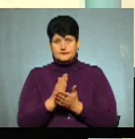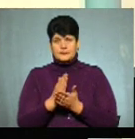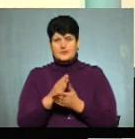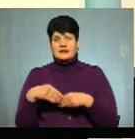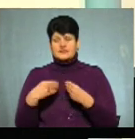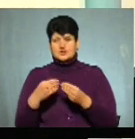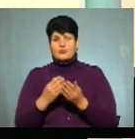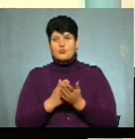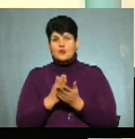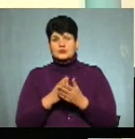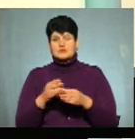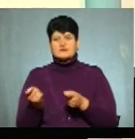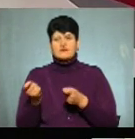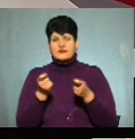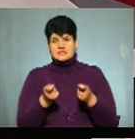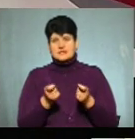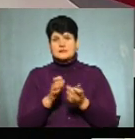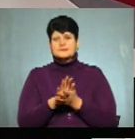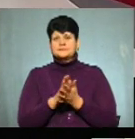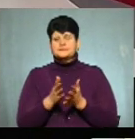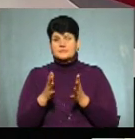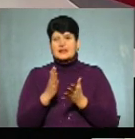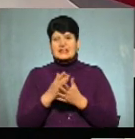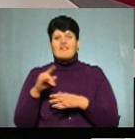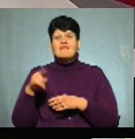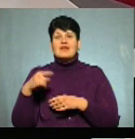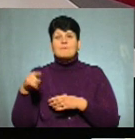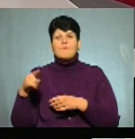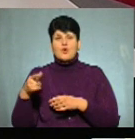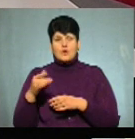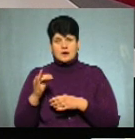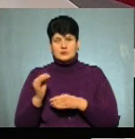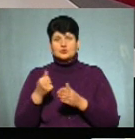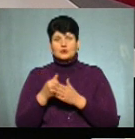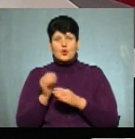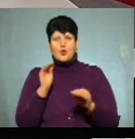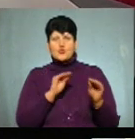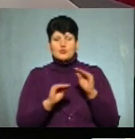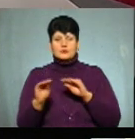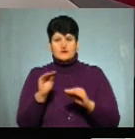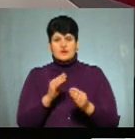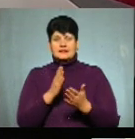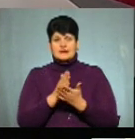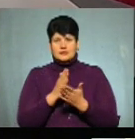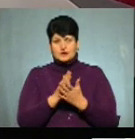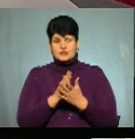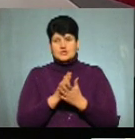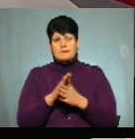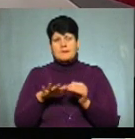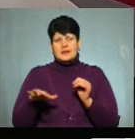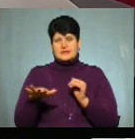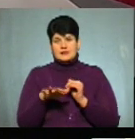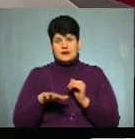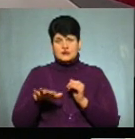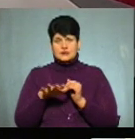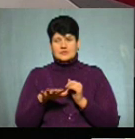послуг з вивезення побутових відходів, є певні вимоги доукомплектувати діючі контейнерні майданчики